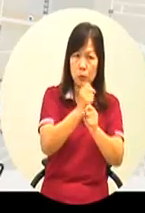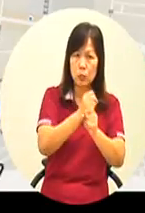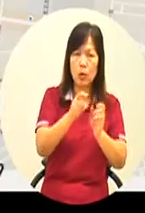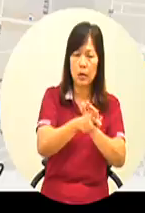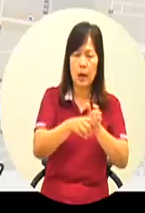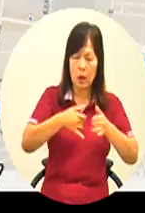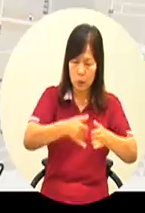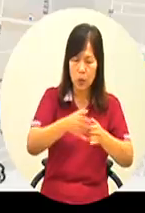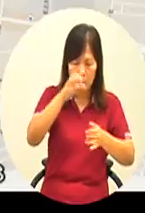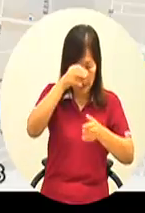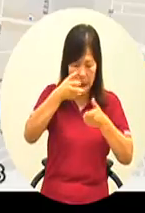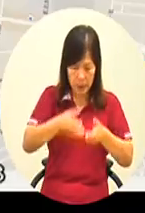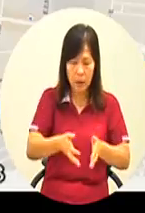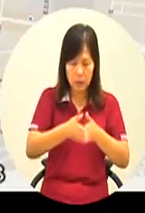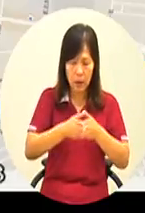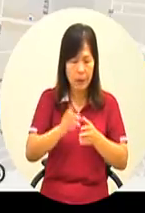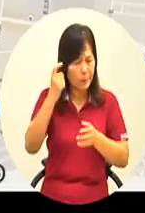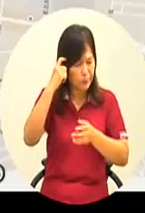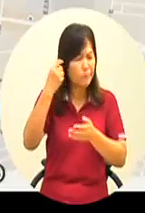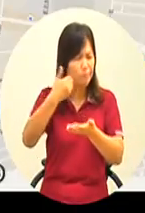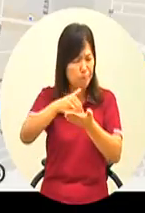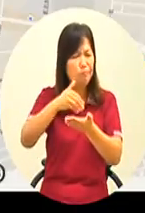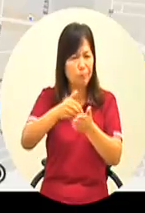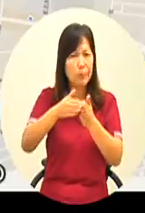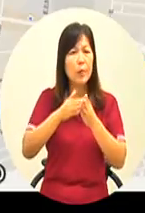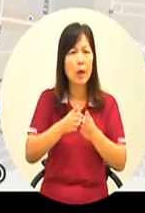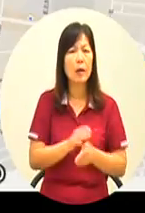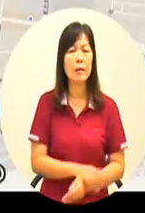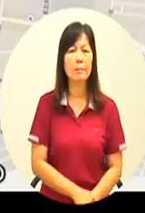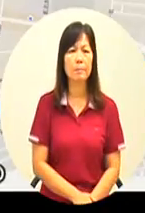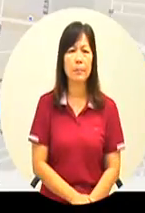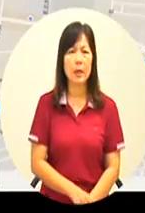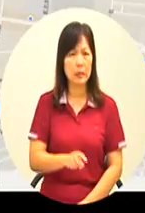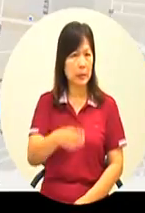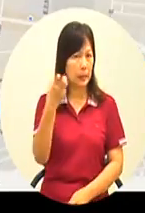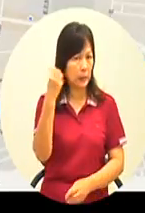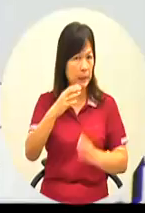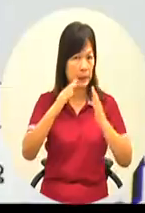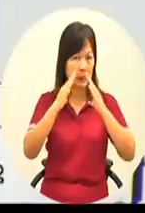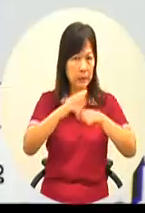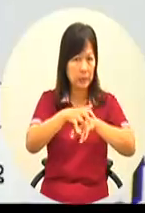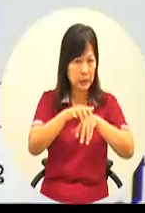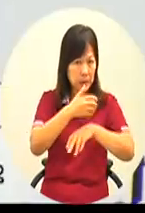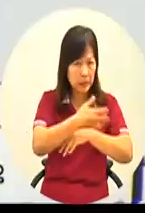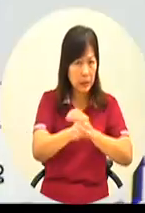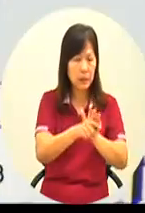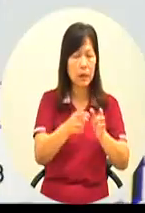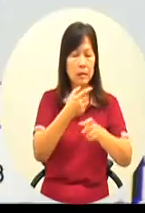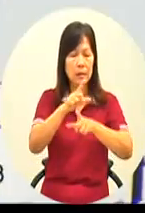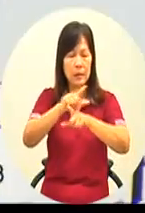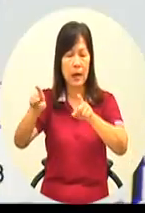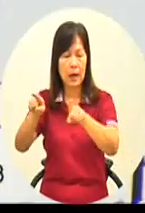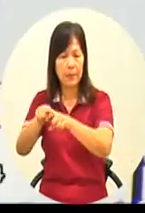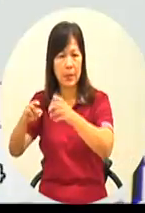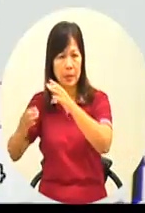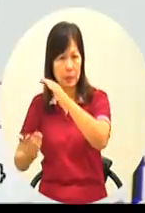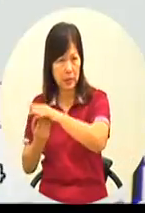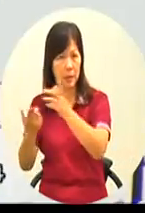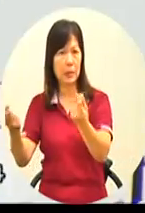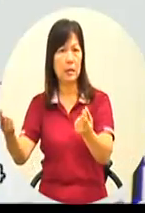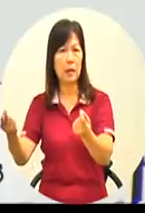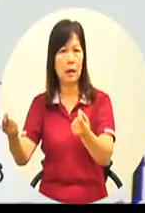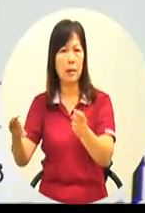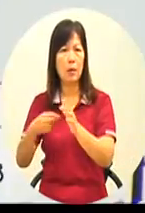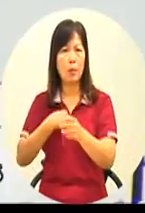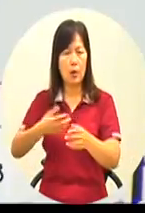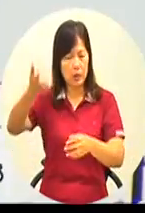视，然后要有它的逻辑性去推。我很担心这个新市镇未来会不会成为大平顶。好，过去我担任民政